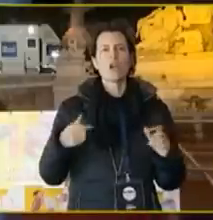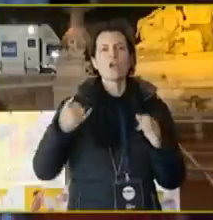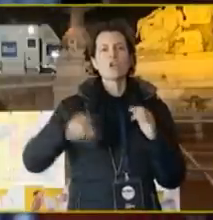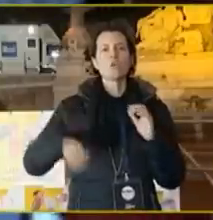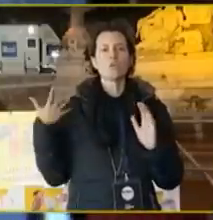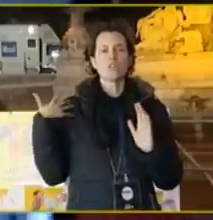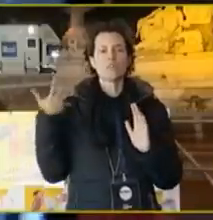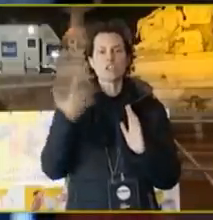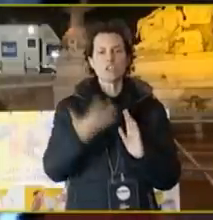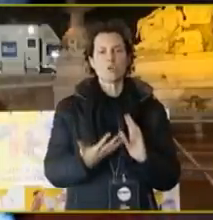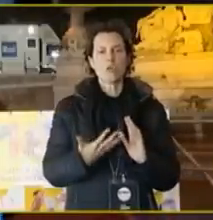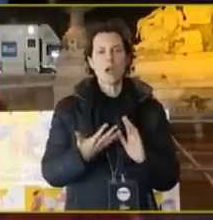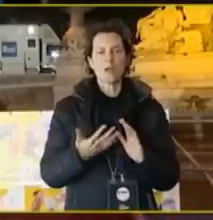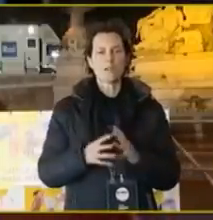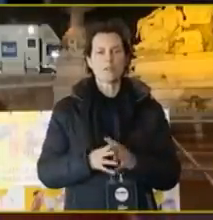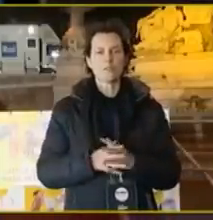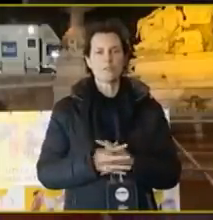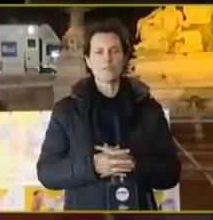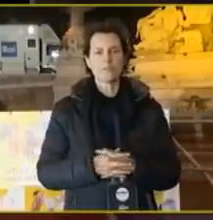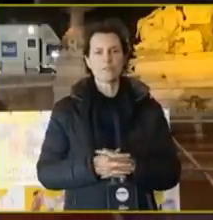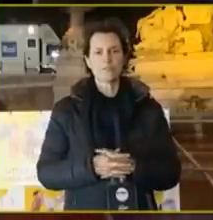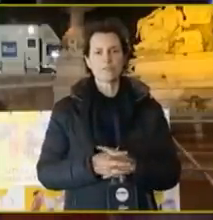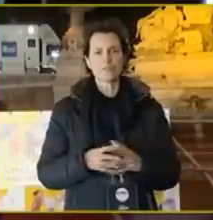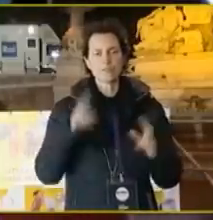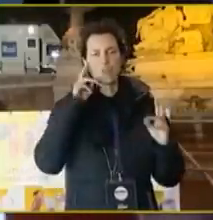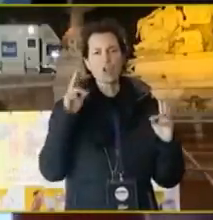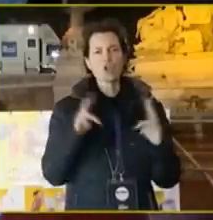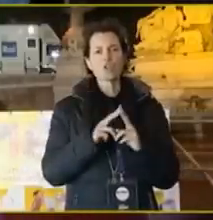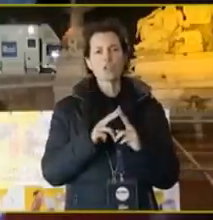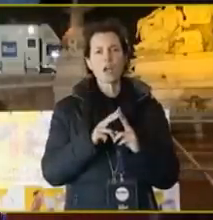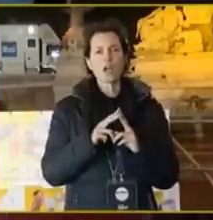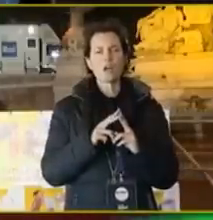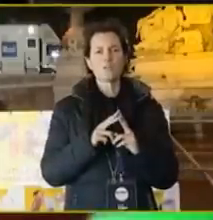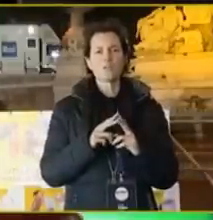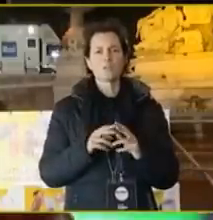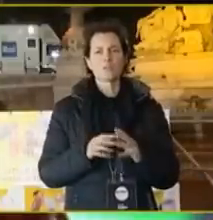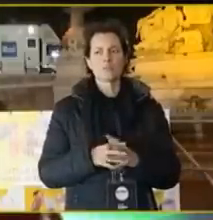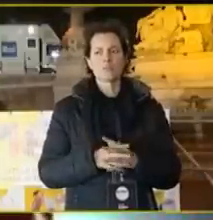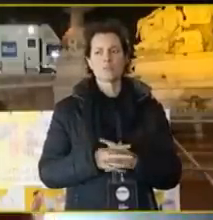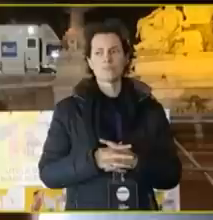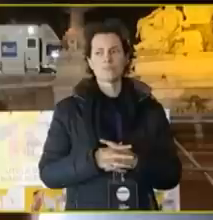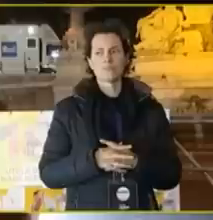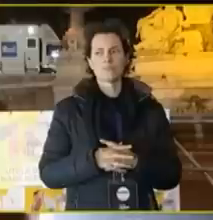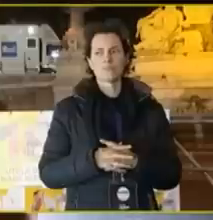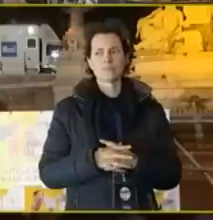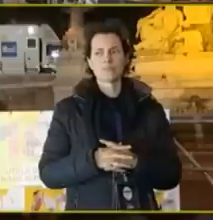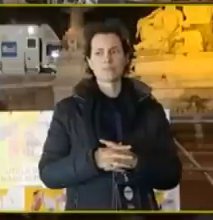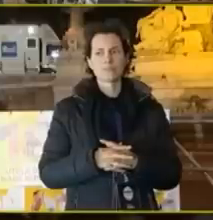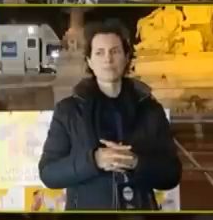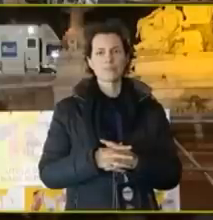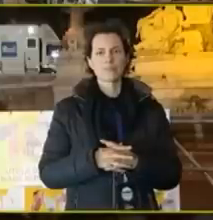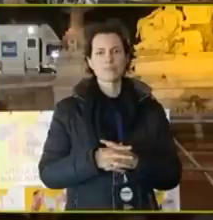avevo fatto la campagna sui palchi. Li incontravo e li incontravo come degli eletti nelle